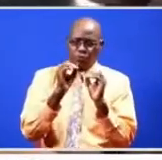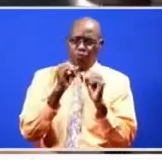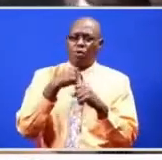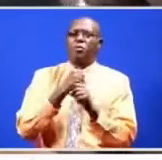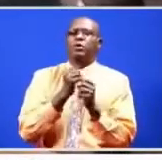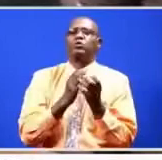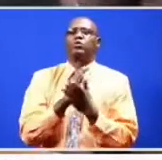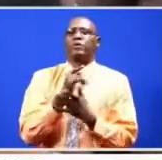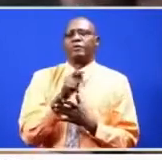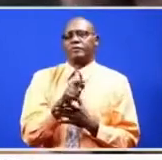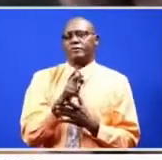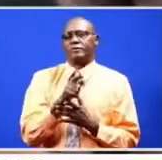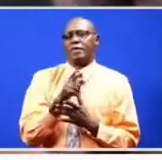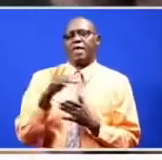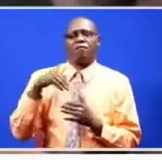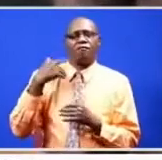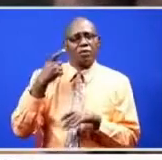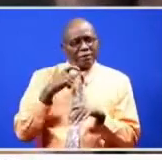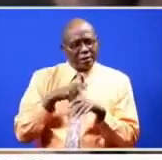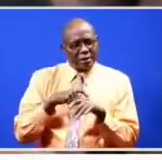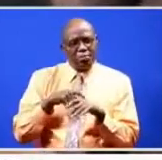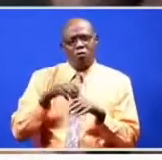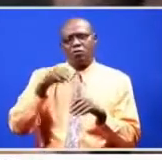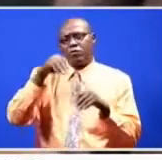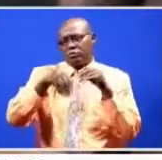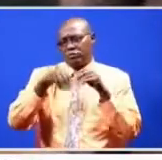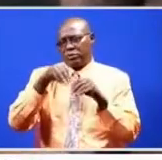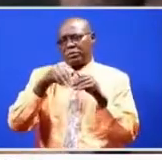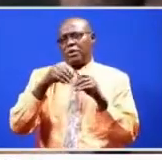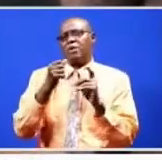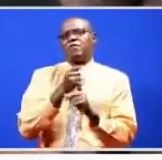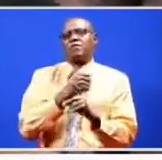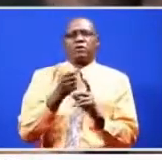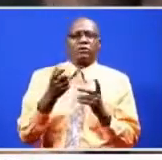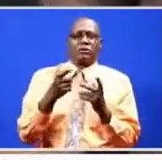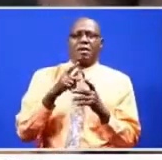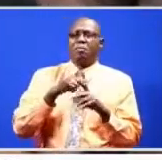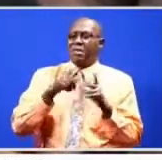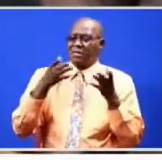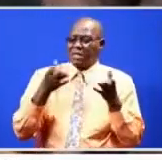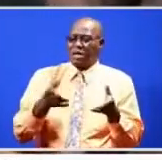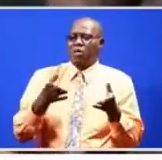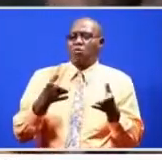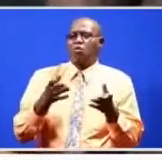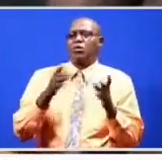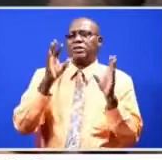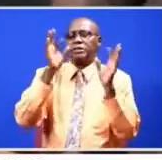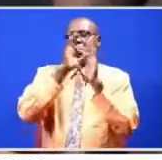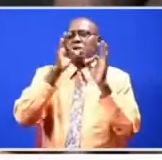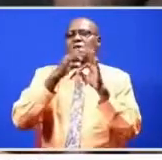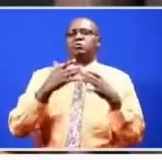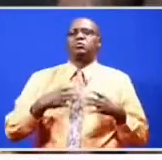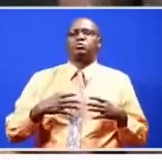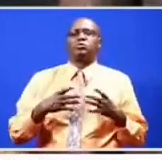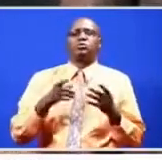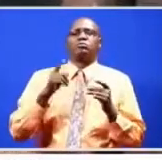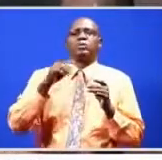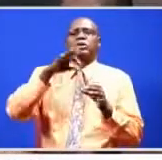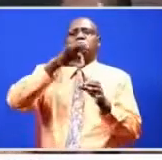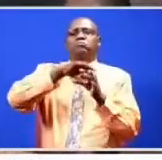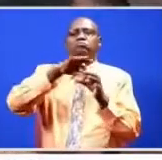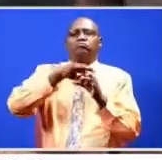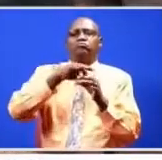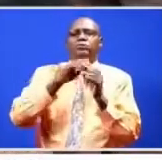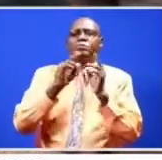inajulikana kwamba kuna fua na fujo wakati wa kura. This time round, let's surprise the masses. Tupige kura ya amani,